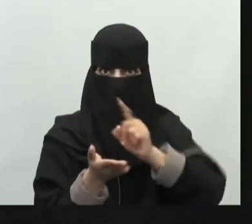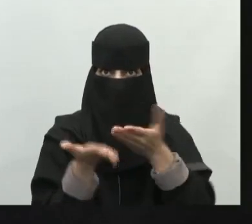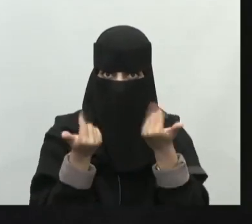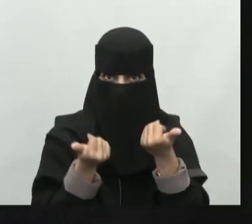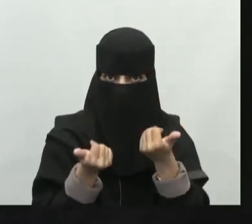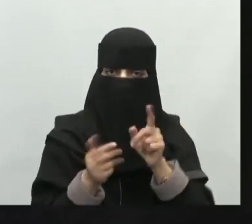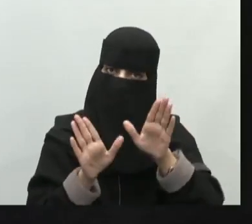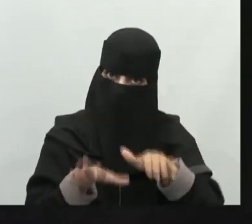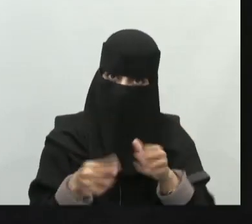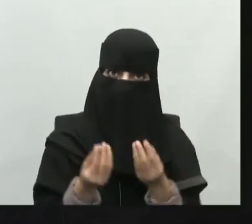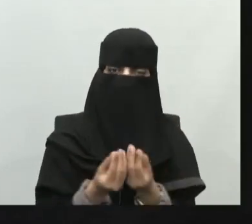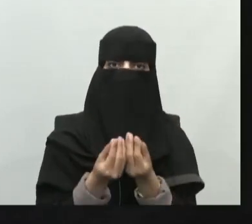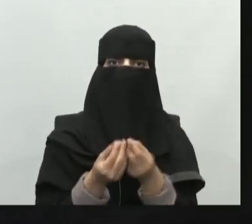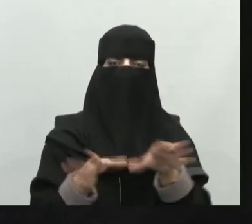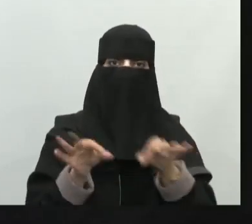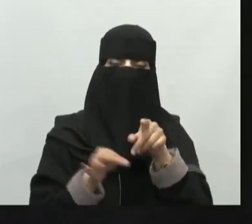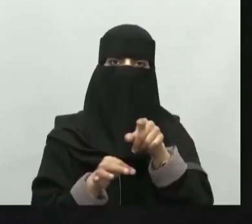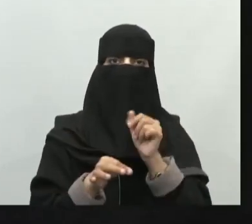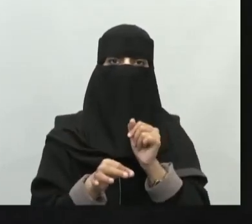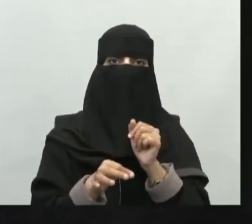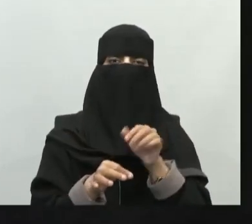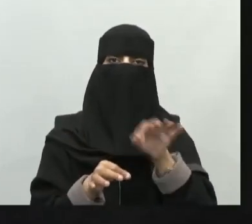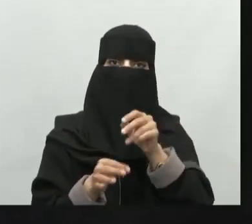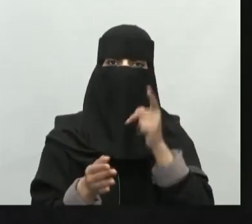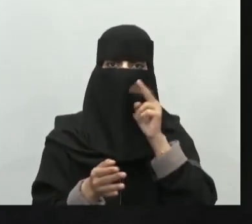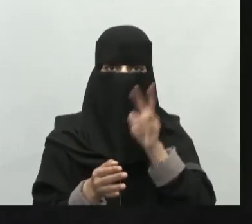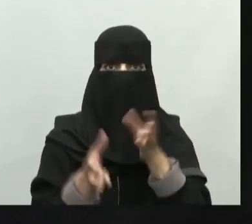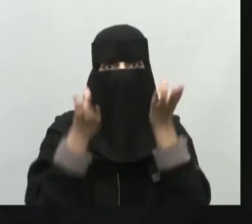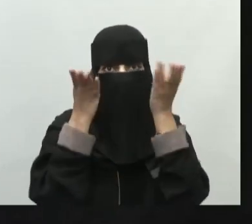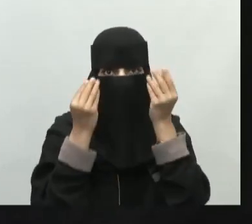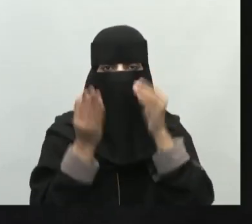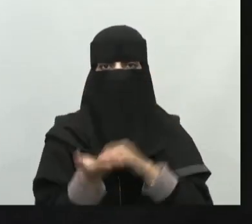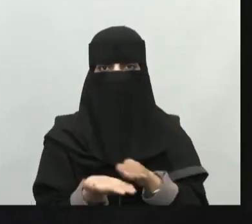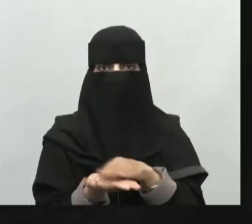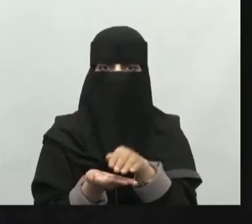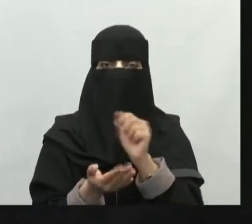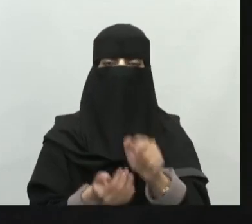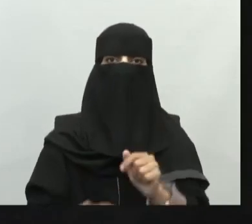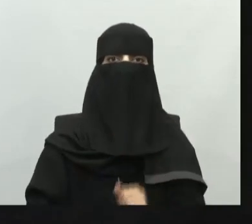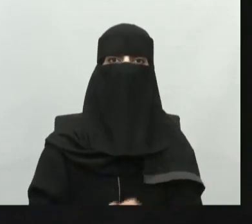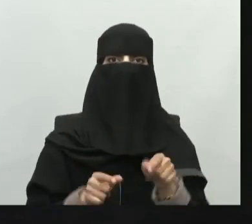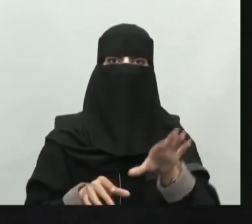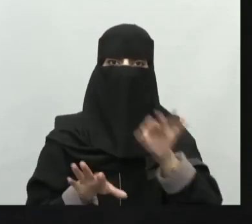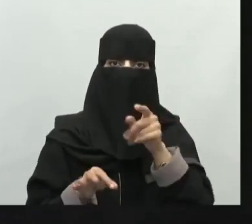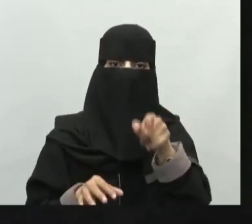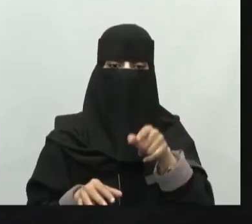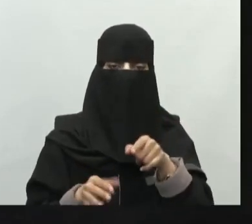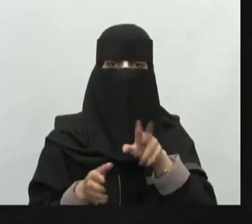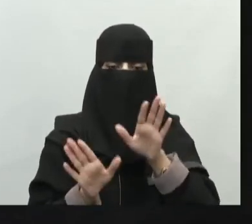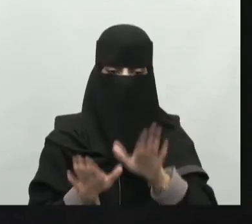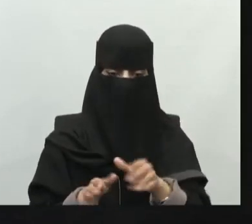لا لديها ارجل وبعضها ليس له ارجل وسوف نتعرف على هذه الحيوانات ولكن